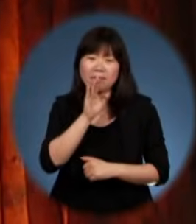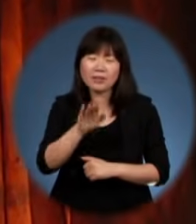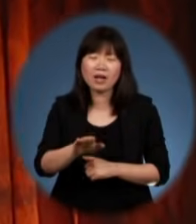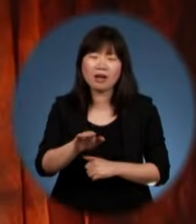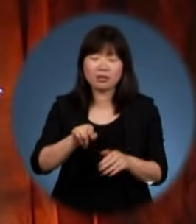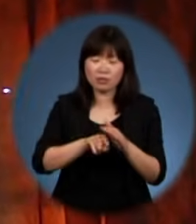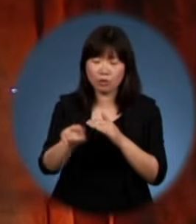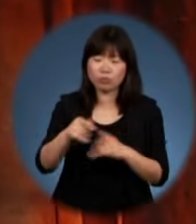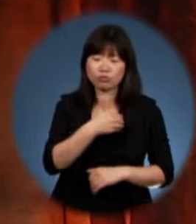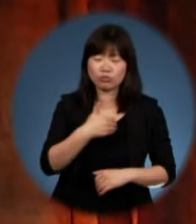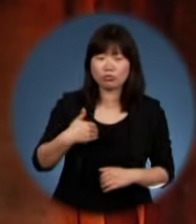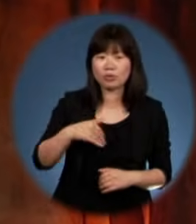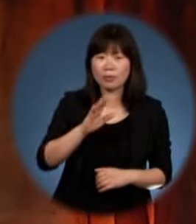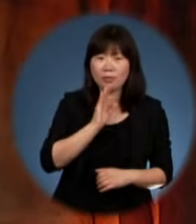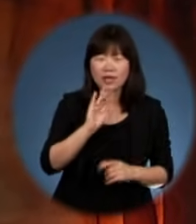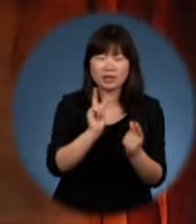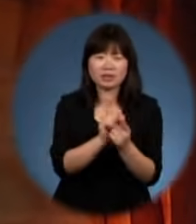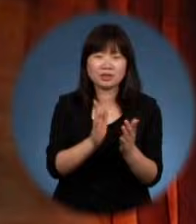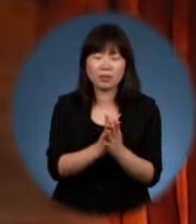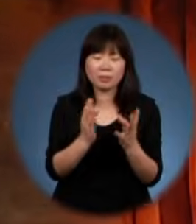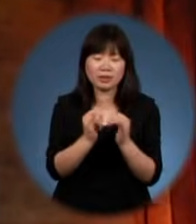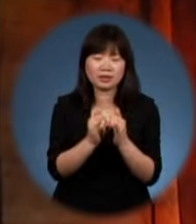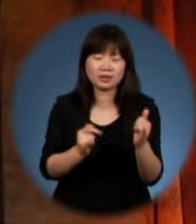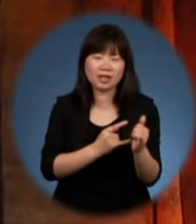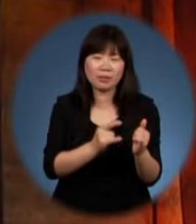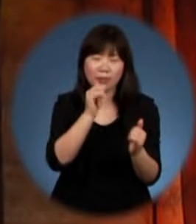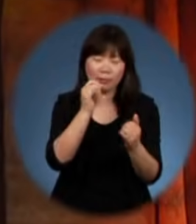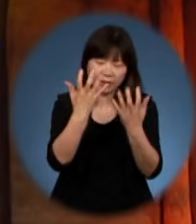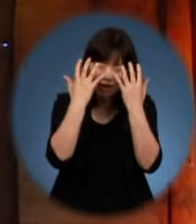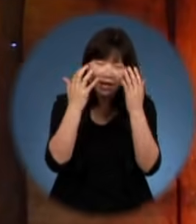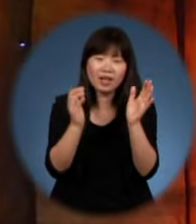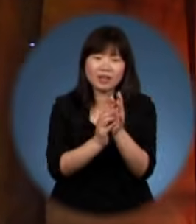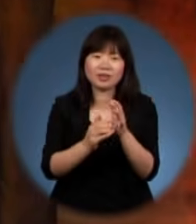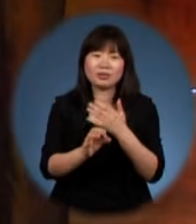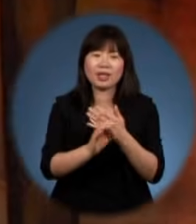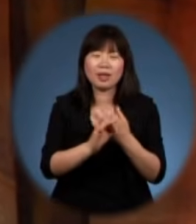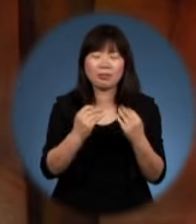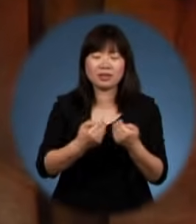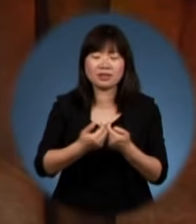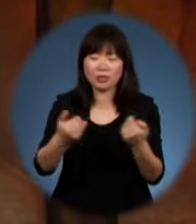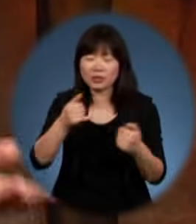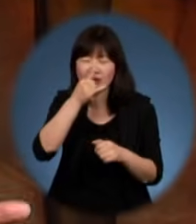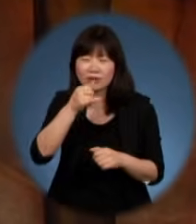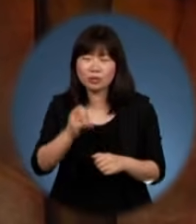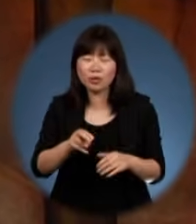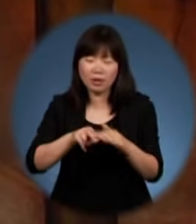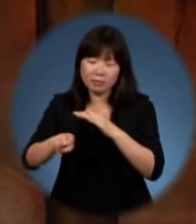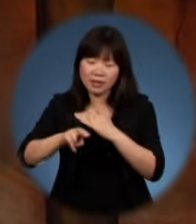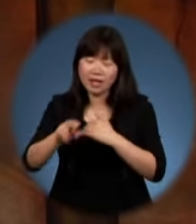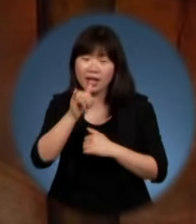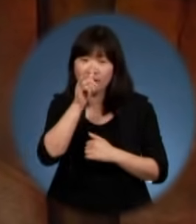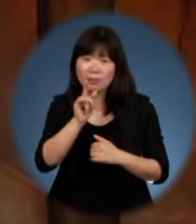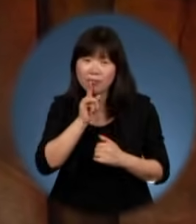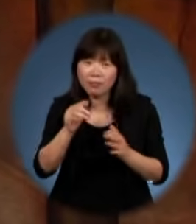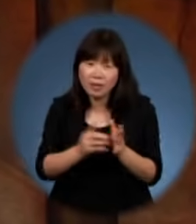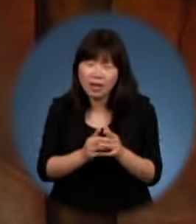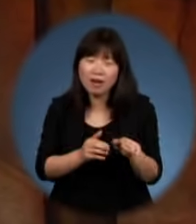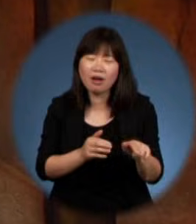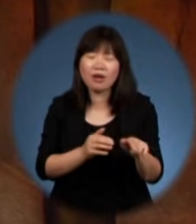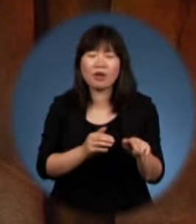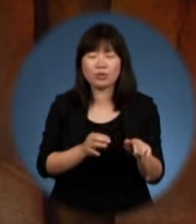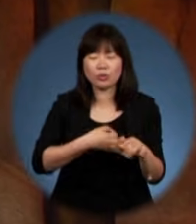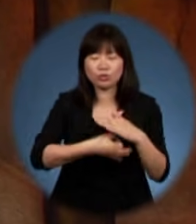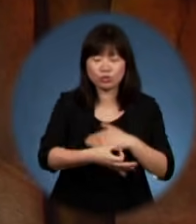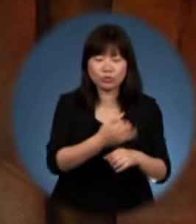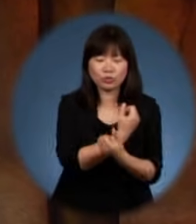나가면 됩니다 실제로 많은 사람들이 감옥에 갇히지 만 그 당시에는 야만이 떠나 또 피하기도 하고 도망 하게 되셨어요 돈을 주고